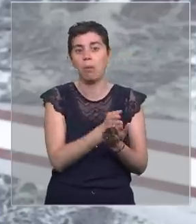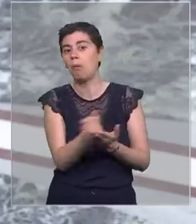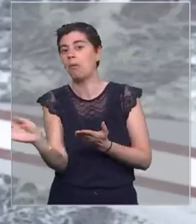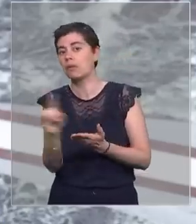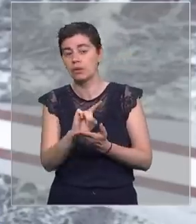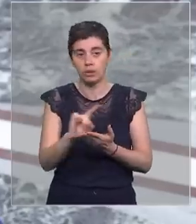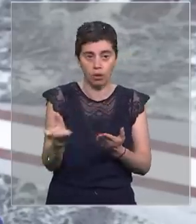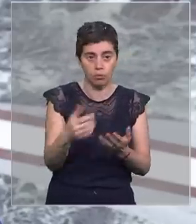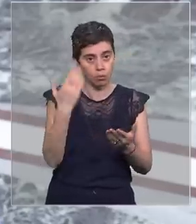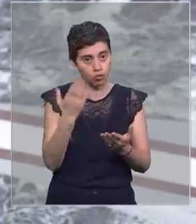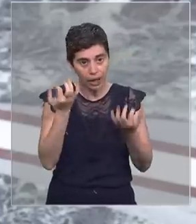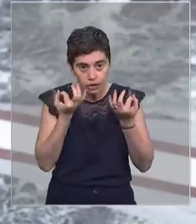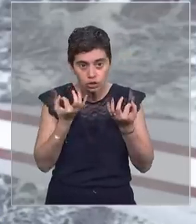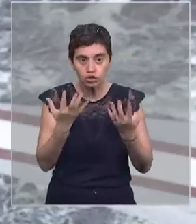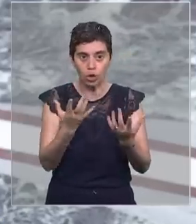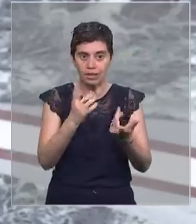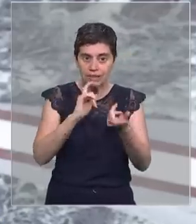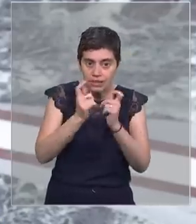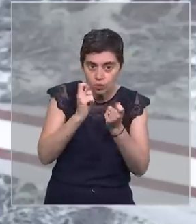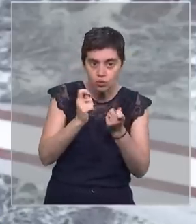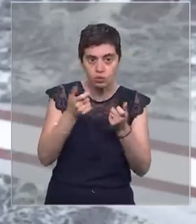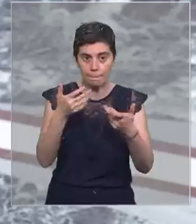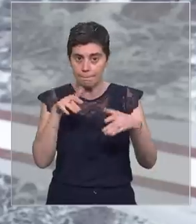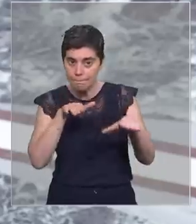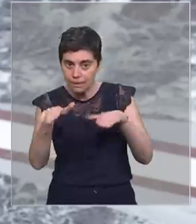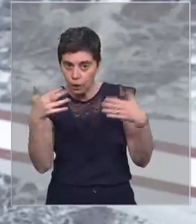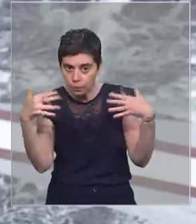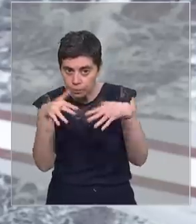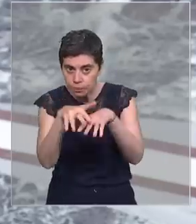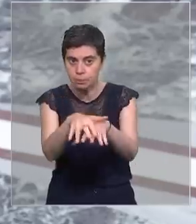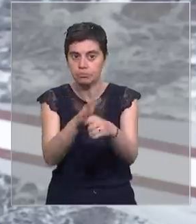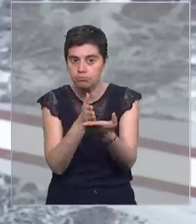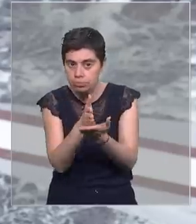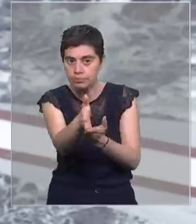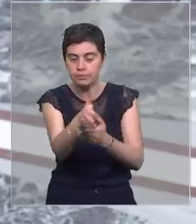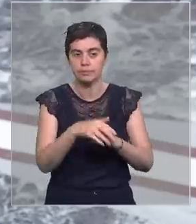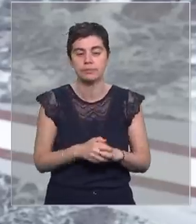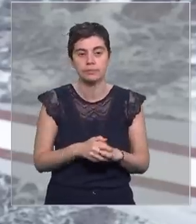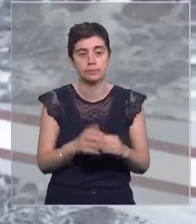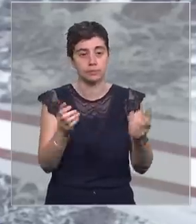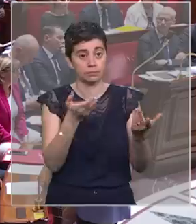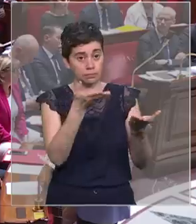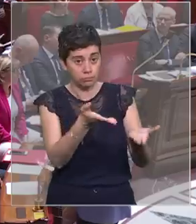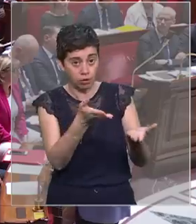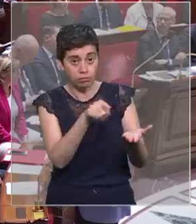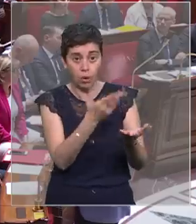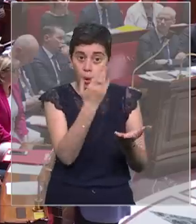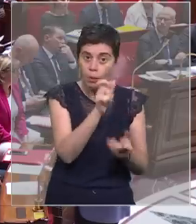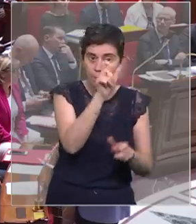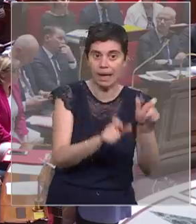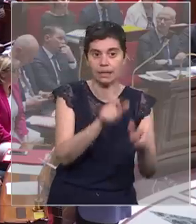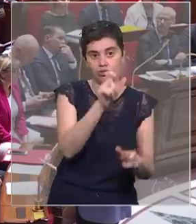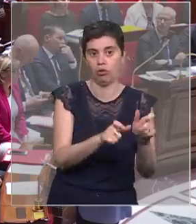nous devons prendre le temps de converger sur une méthode. À travers vous, Monsieur le Président, je veux enfin saluer l'ensemble des